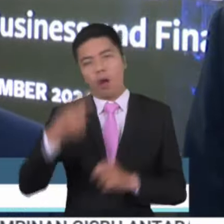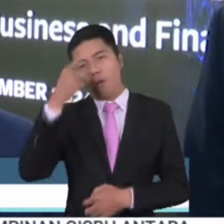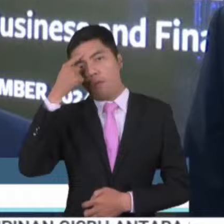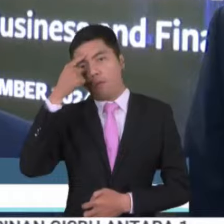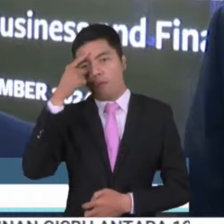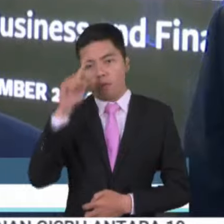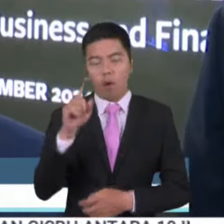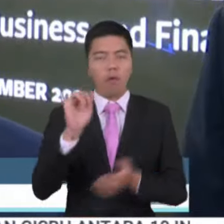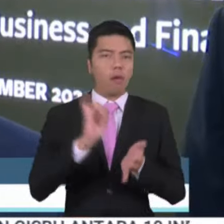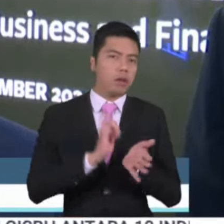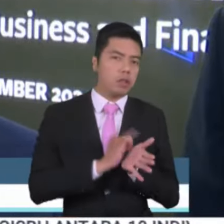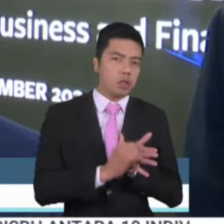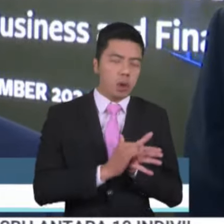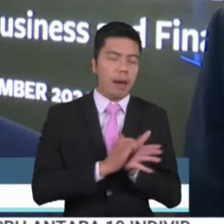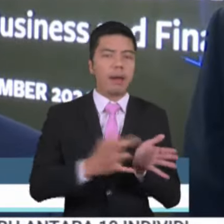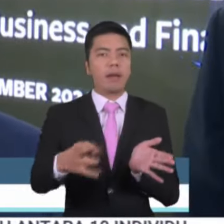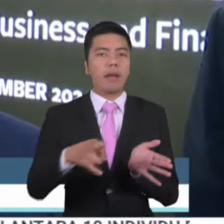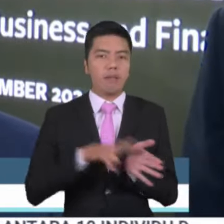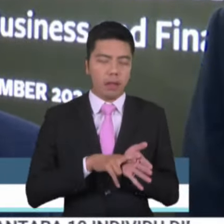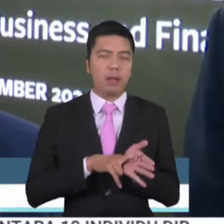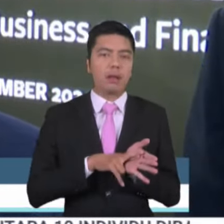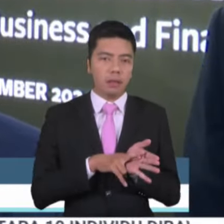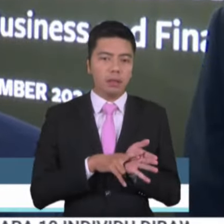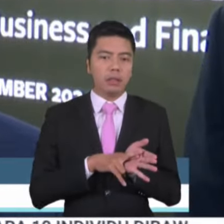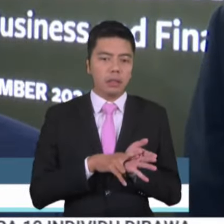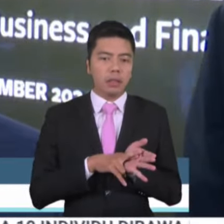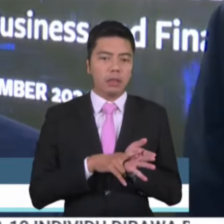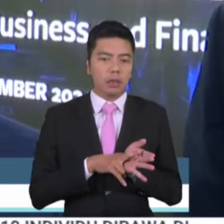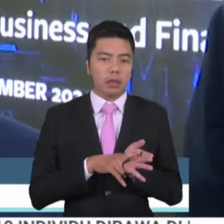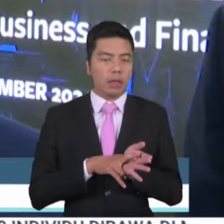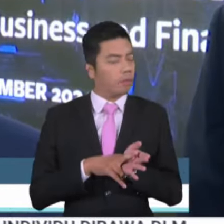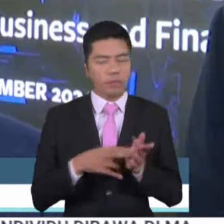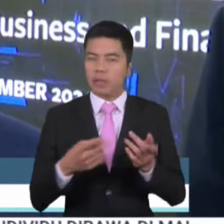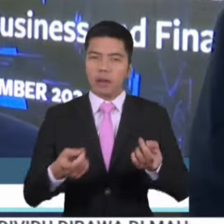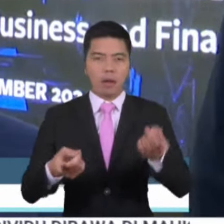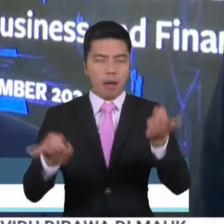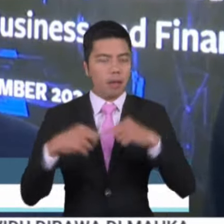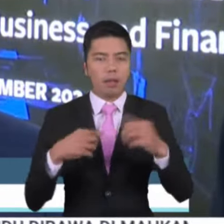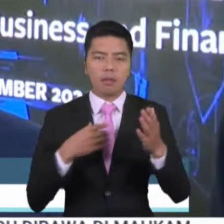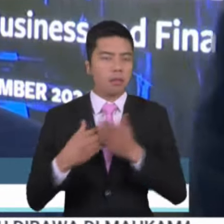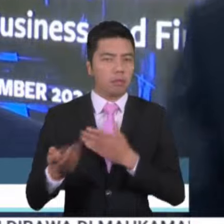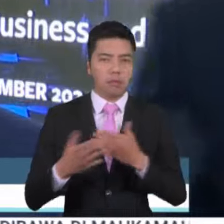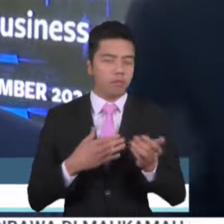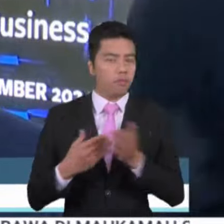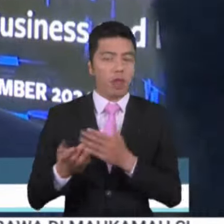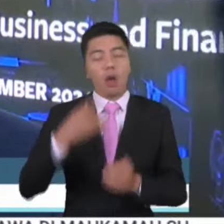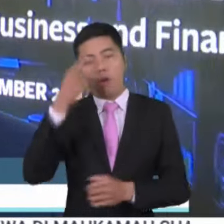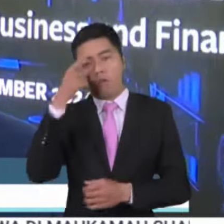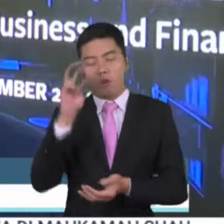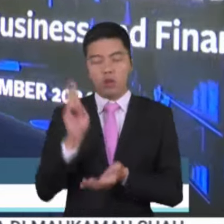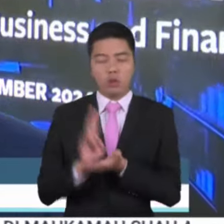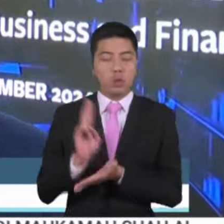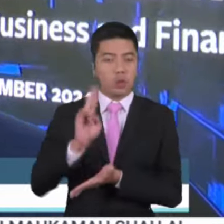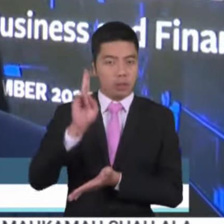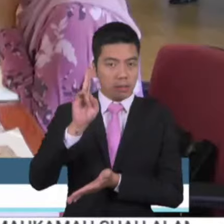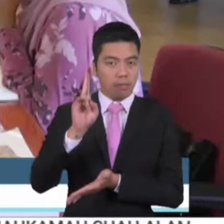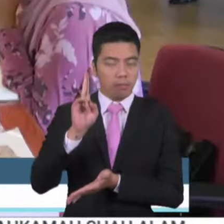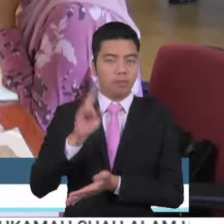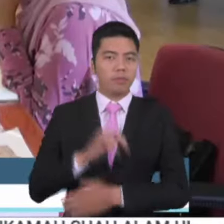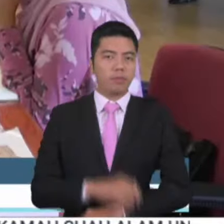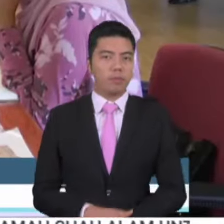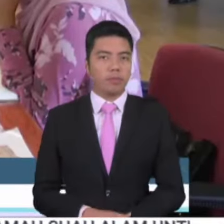untuk membayar yuran pendaftaran, datang saja ke universiti yang pilihan masing-masing.